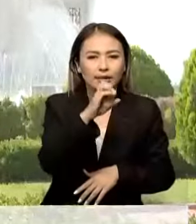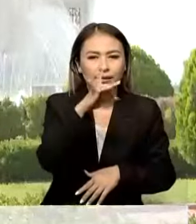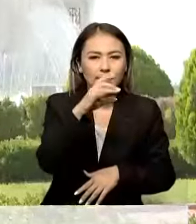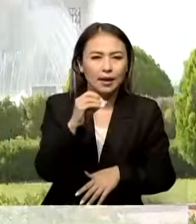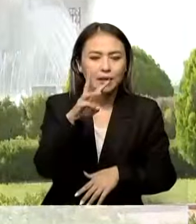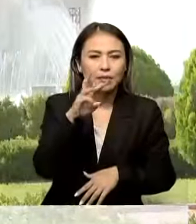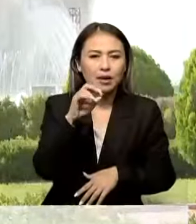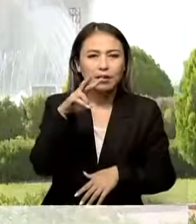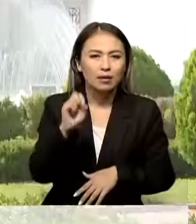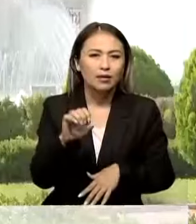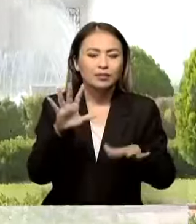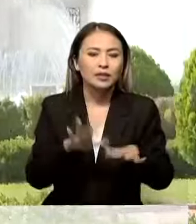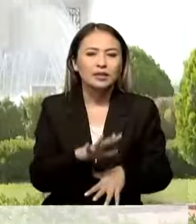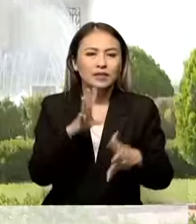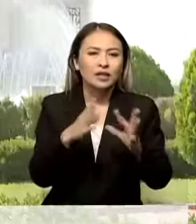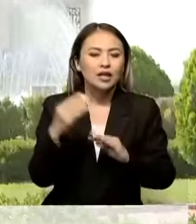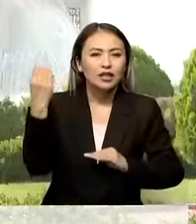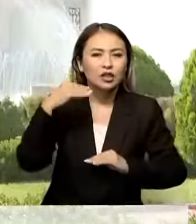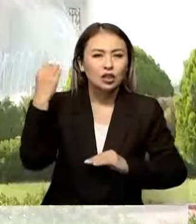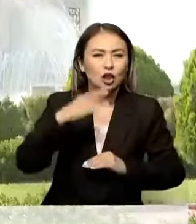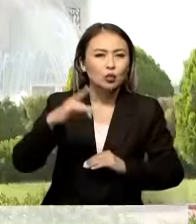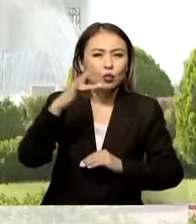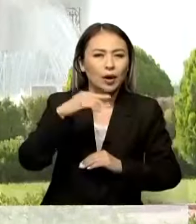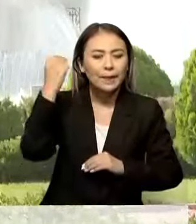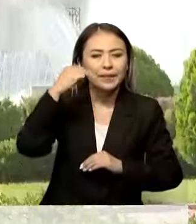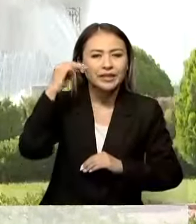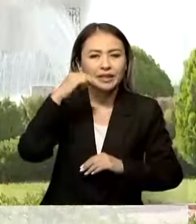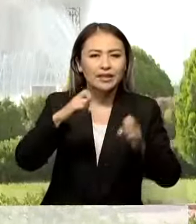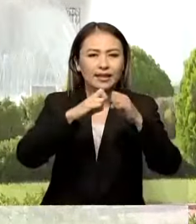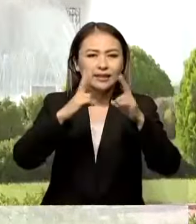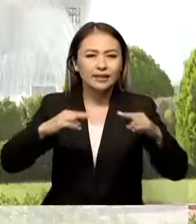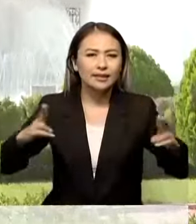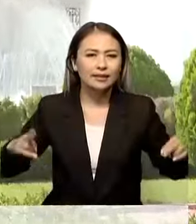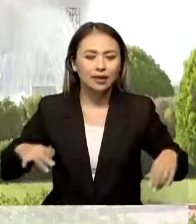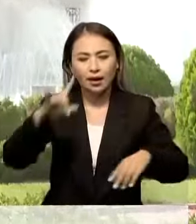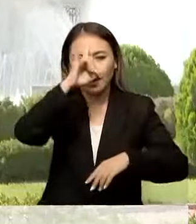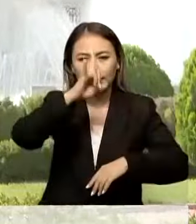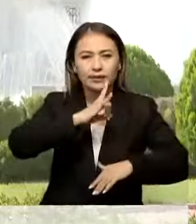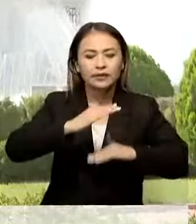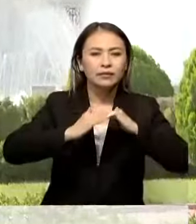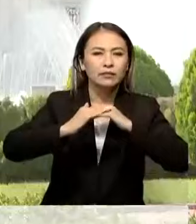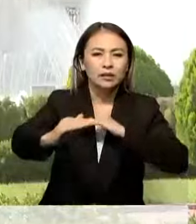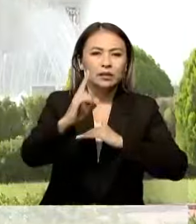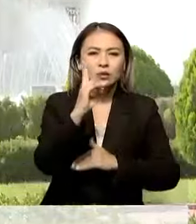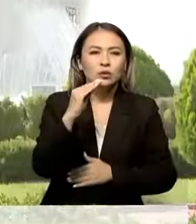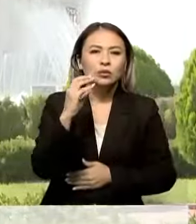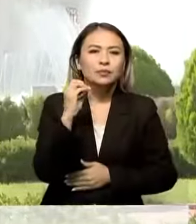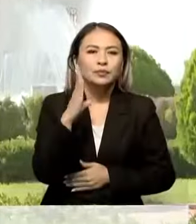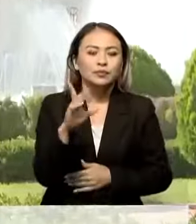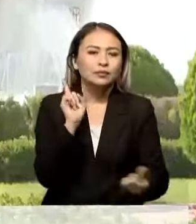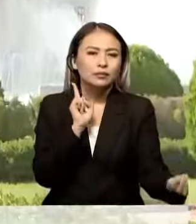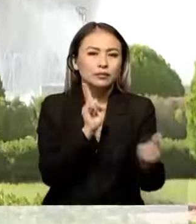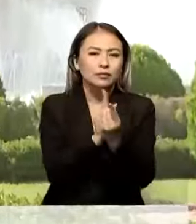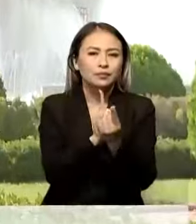яғни ұлт сарайы. Тәжікстан Республикасының президенті Эмомали Рахмонның резиденциясы. Қазақ елінің басшысы Қасым Жомарт Тоқаевты қарсы